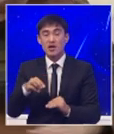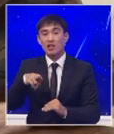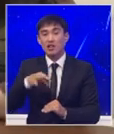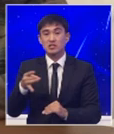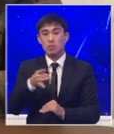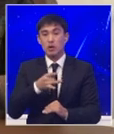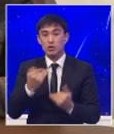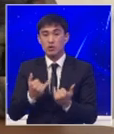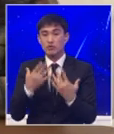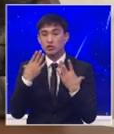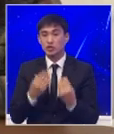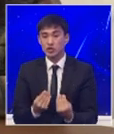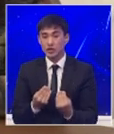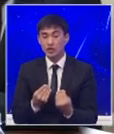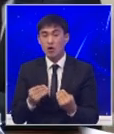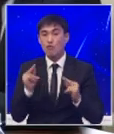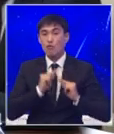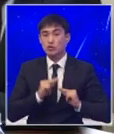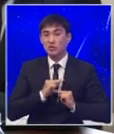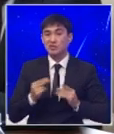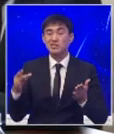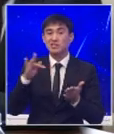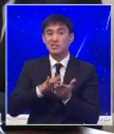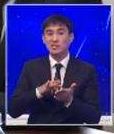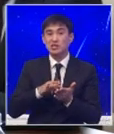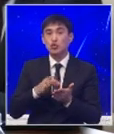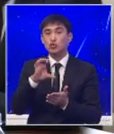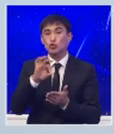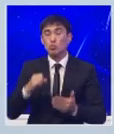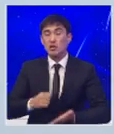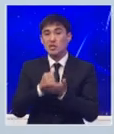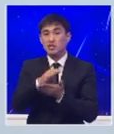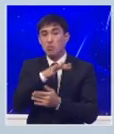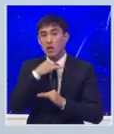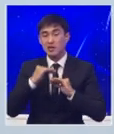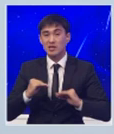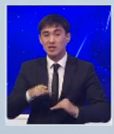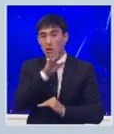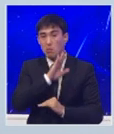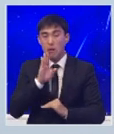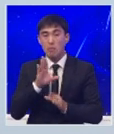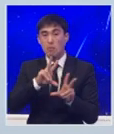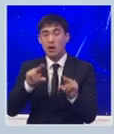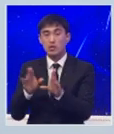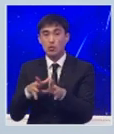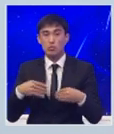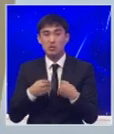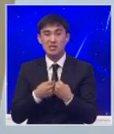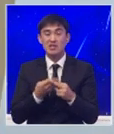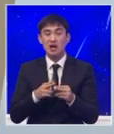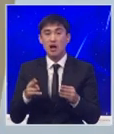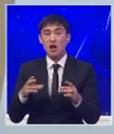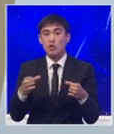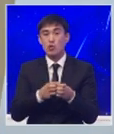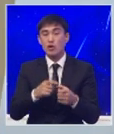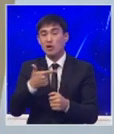Талгарском районе на сегодняшний день функционирует Центр социальной поддержки многодетных мам Бахат-Теот-Паса, где данная категория